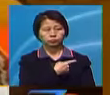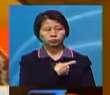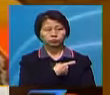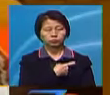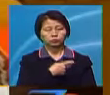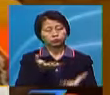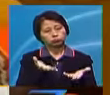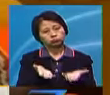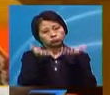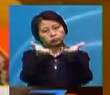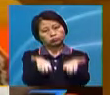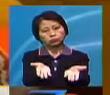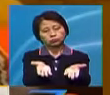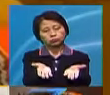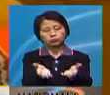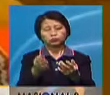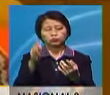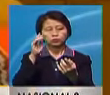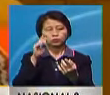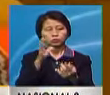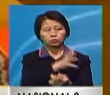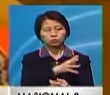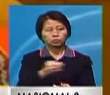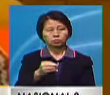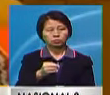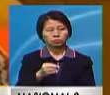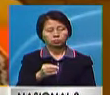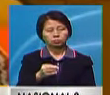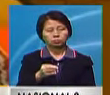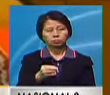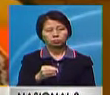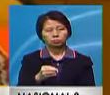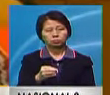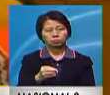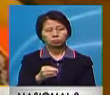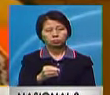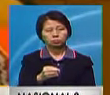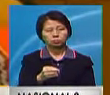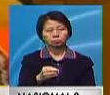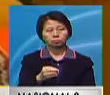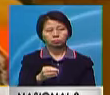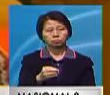Maka kita serahkan perkara ini dalam tangan